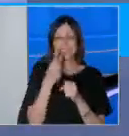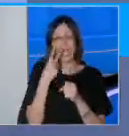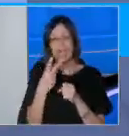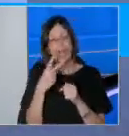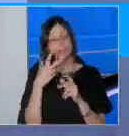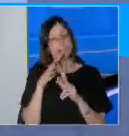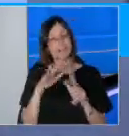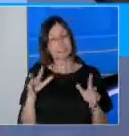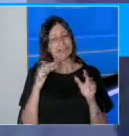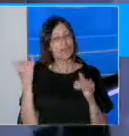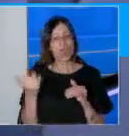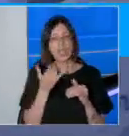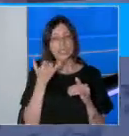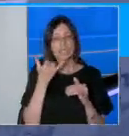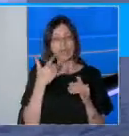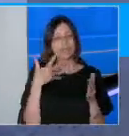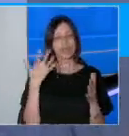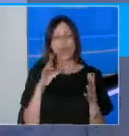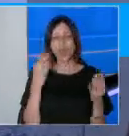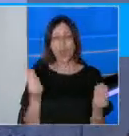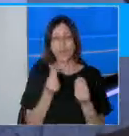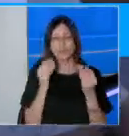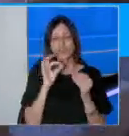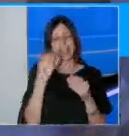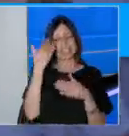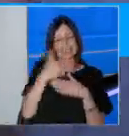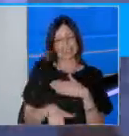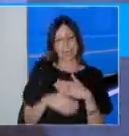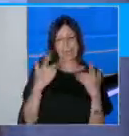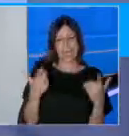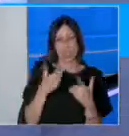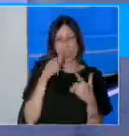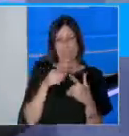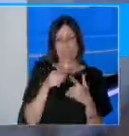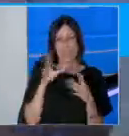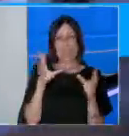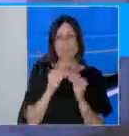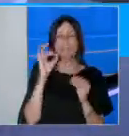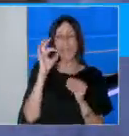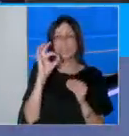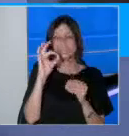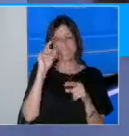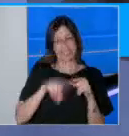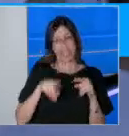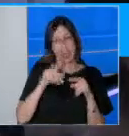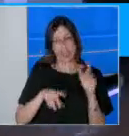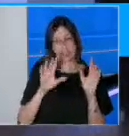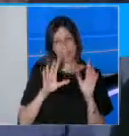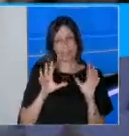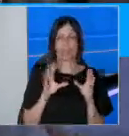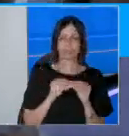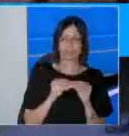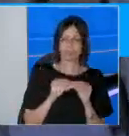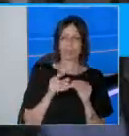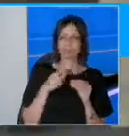הזמן עם כל הגורמים וכל כל רק מי שאפשר, כדי לסיים את האירוע הזה עם אפס תקלות. כן, אמרת קודם